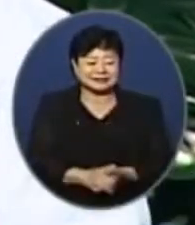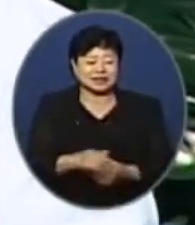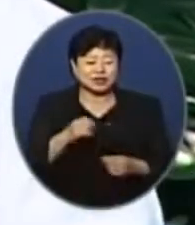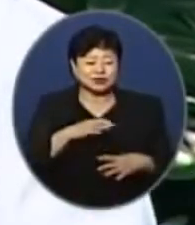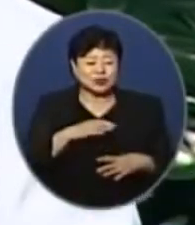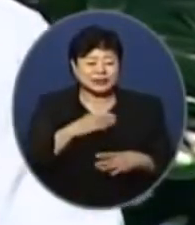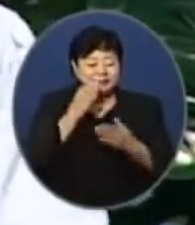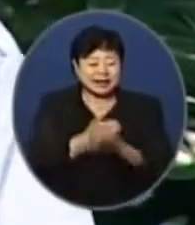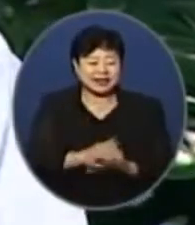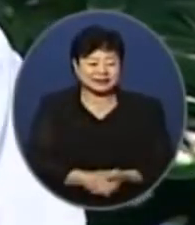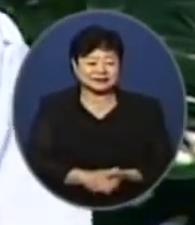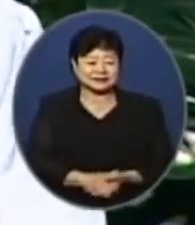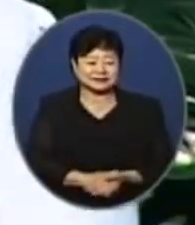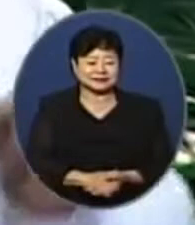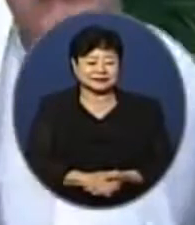두려워하지 말라.